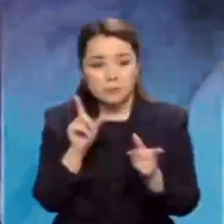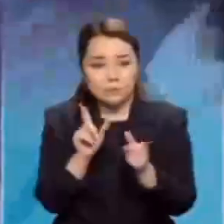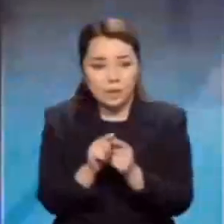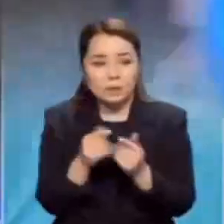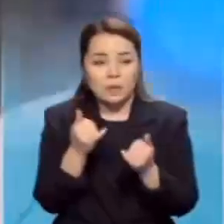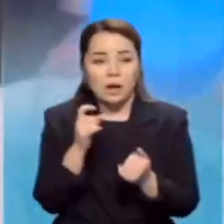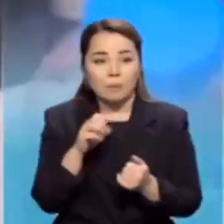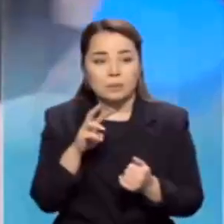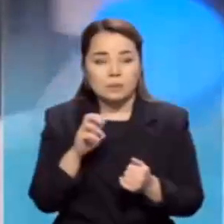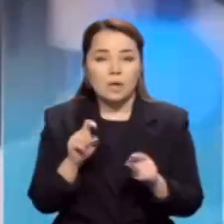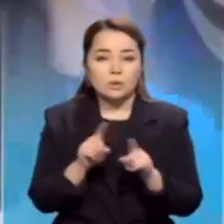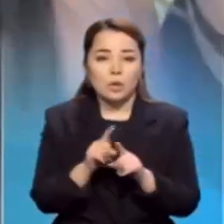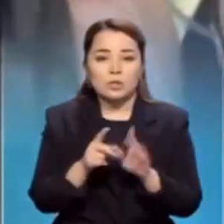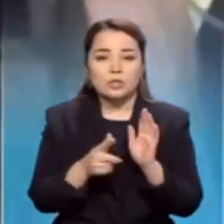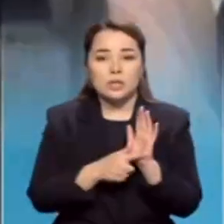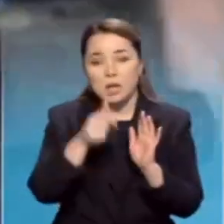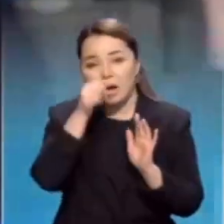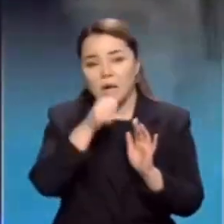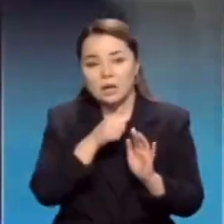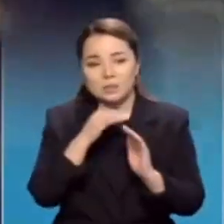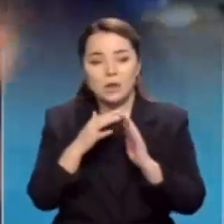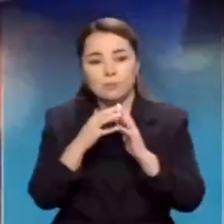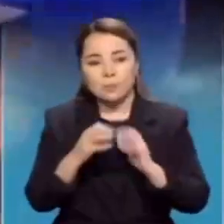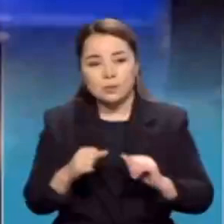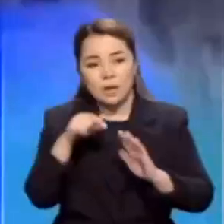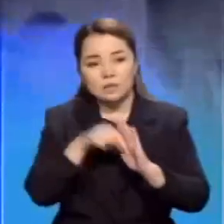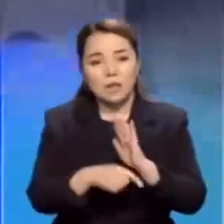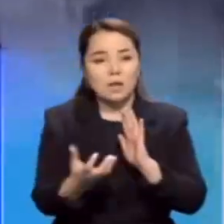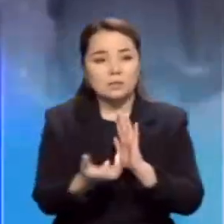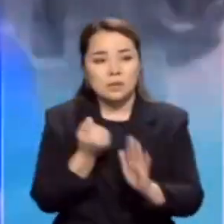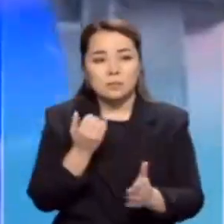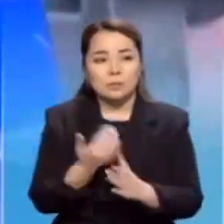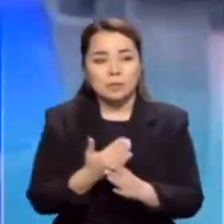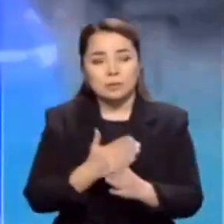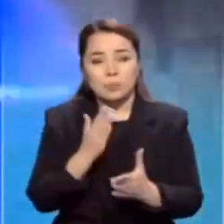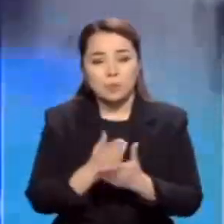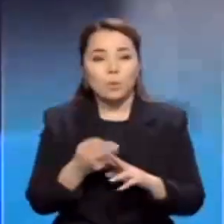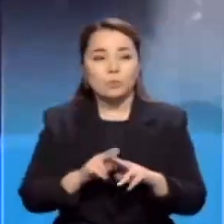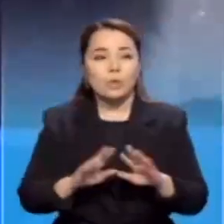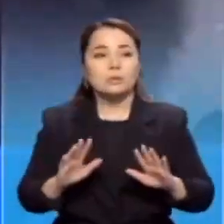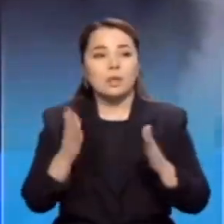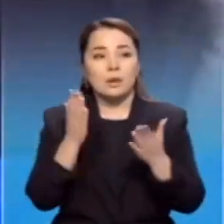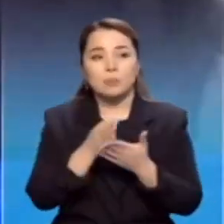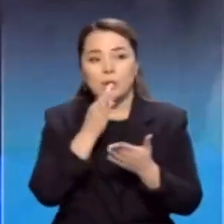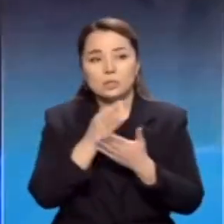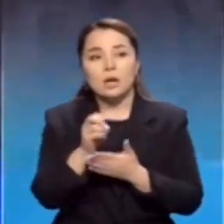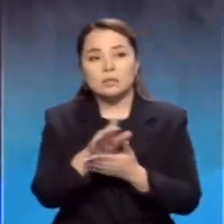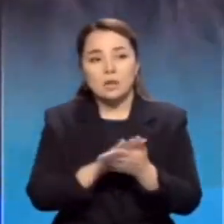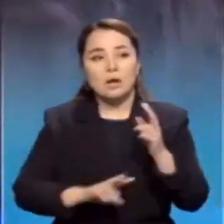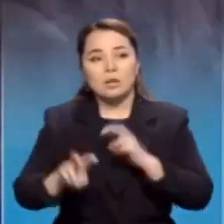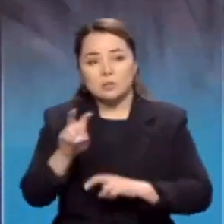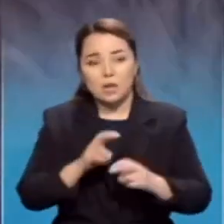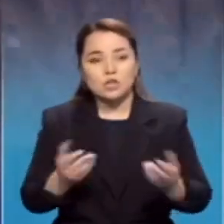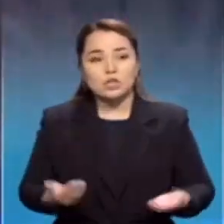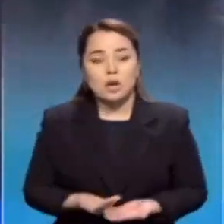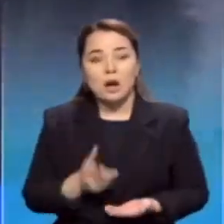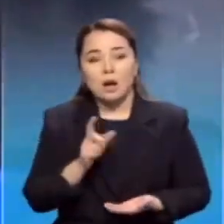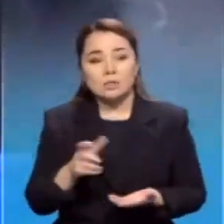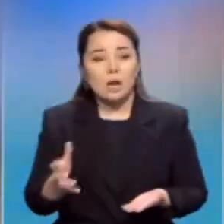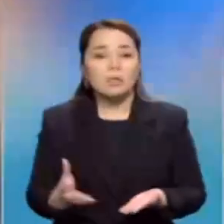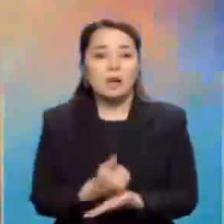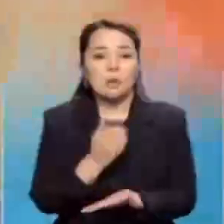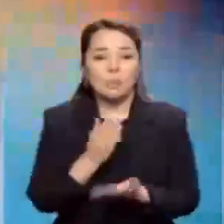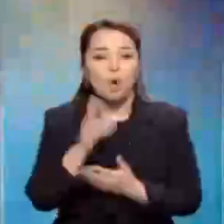оңтүстігінде Хамза есімді 7 айлық сәби қирандасынан шығарылғаны көрсетілді. Осындай ғажайыптардан кейін әлі де тірі адамдар табылады